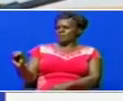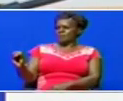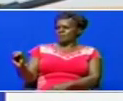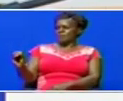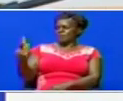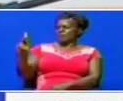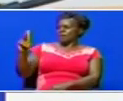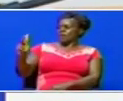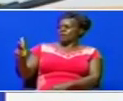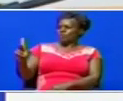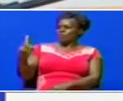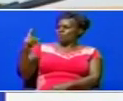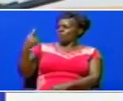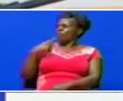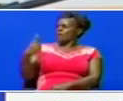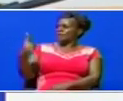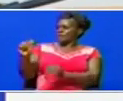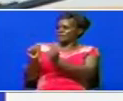Japheth Kaluyu, 117,